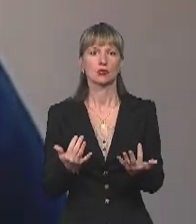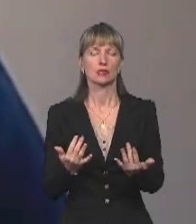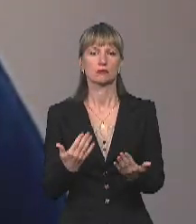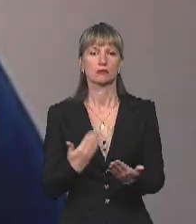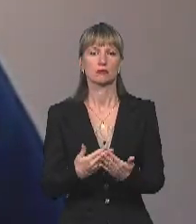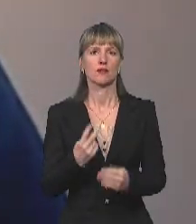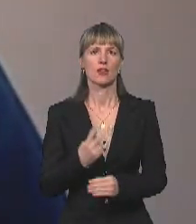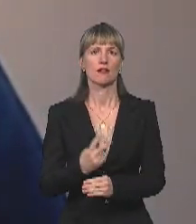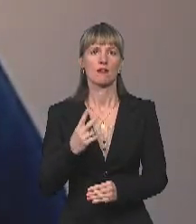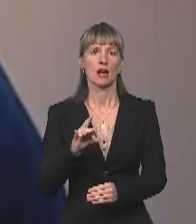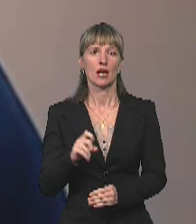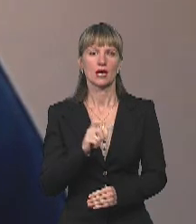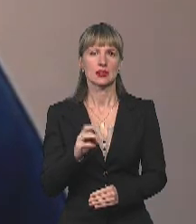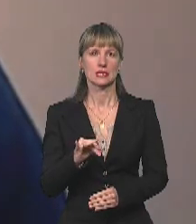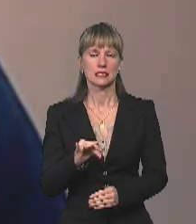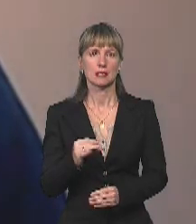два рази